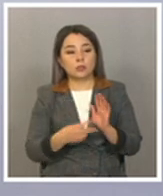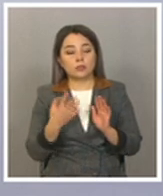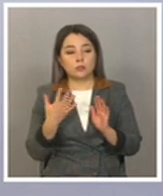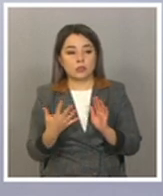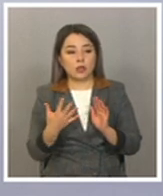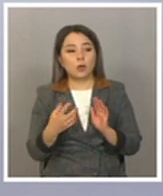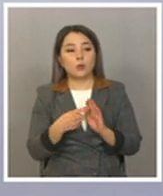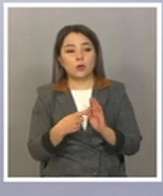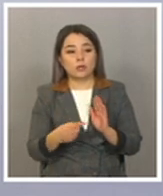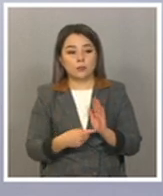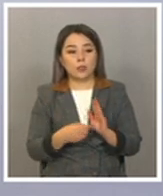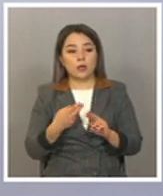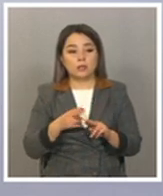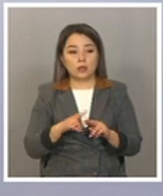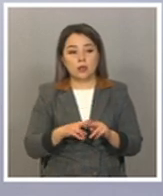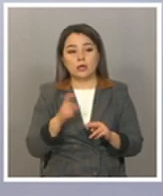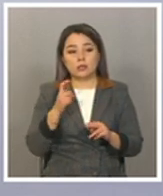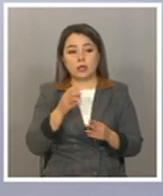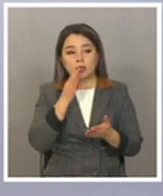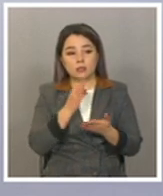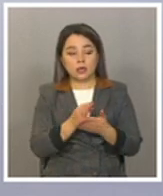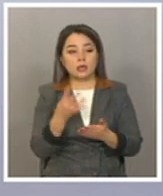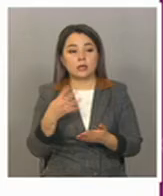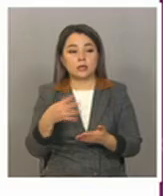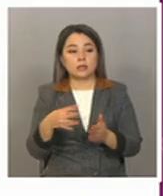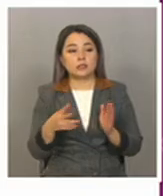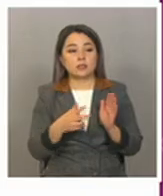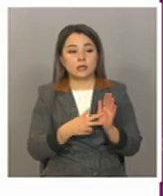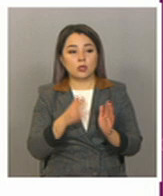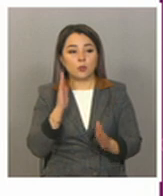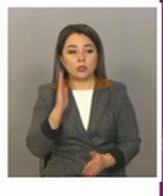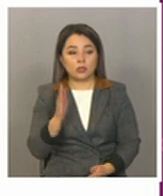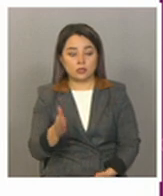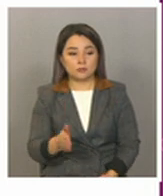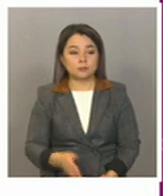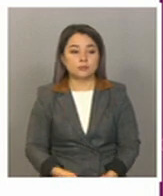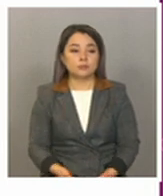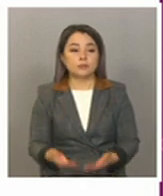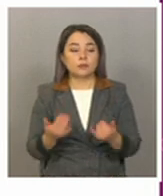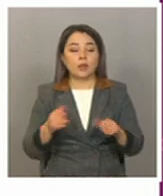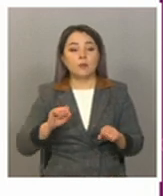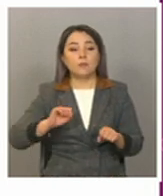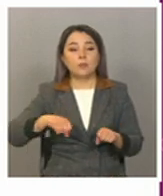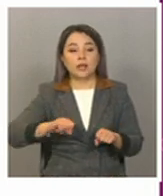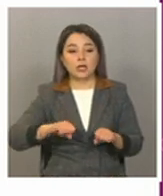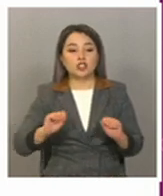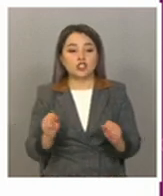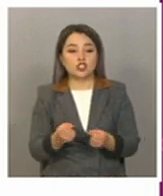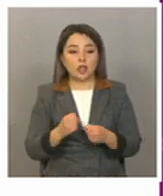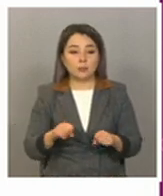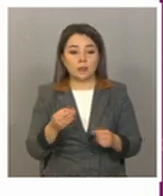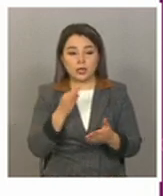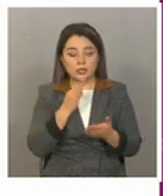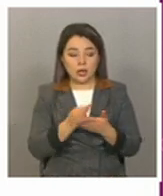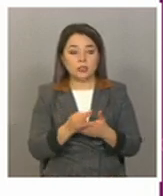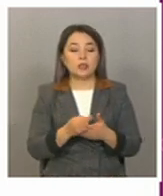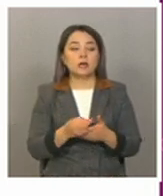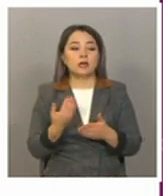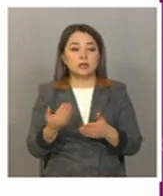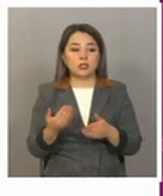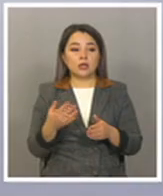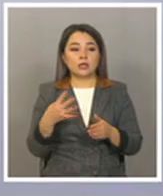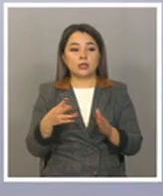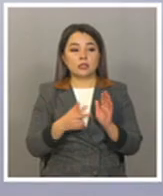бөлеміз, сонда x-тің мәні 48, яғни мотоциклшының жылдамдығы 48 километр сағат